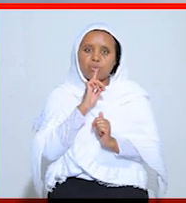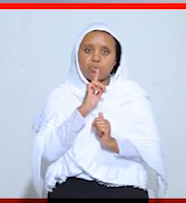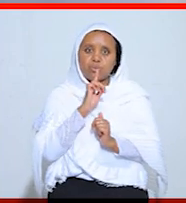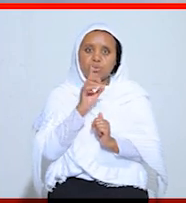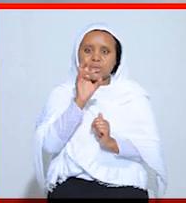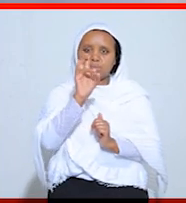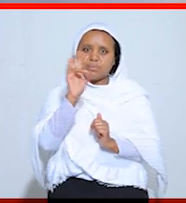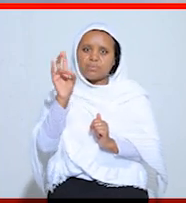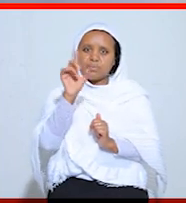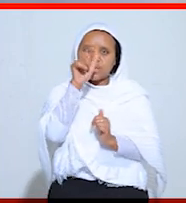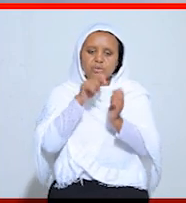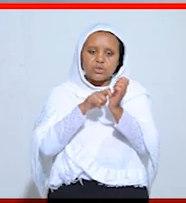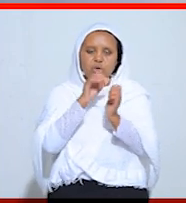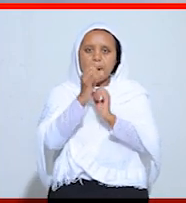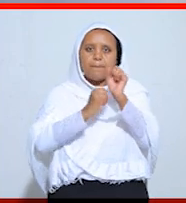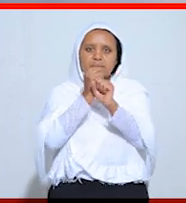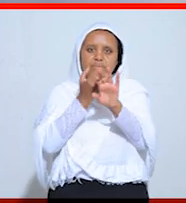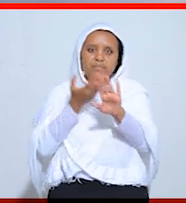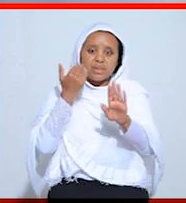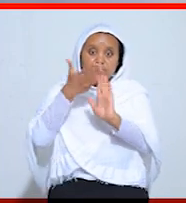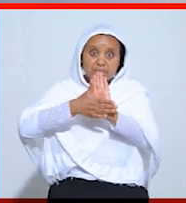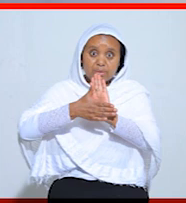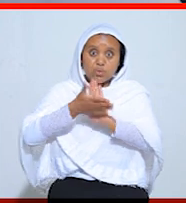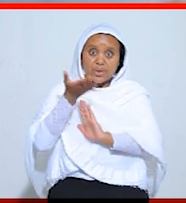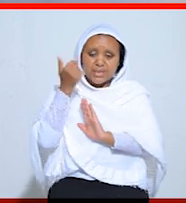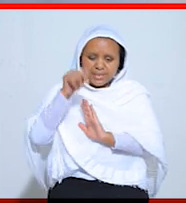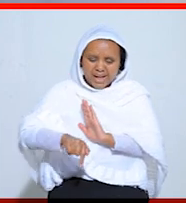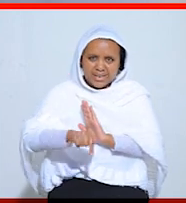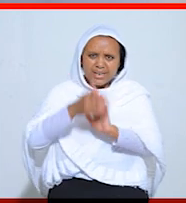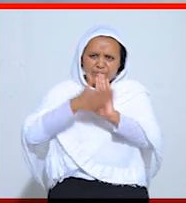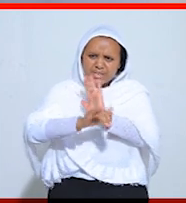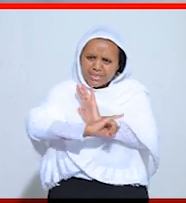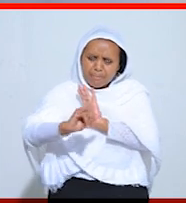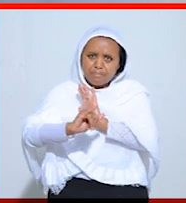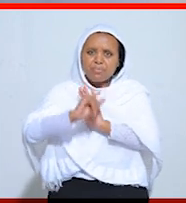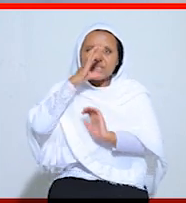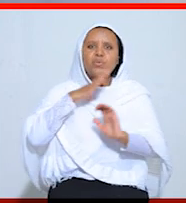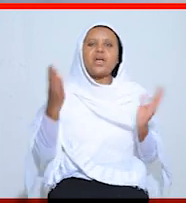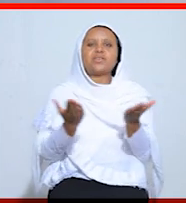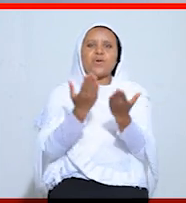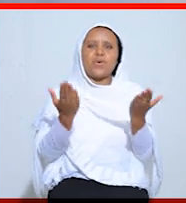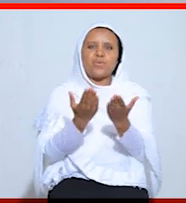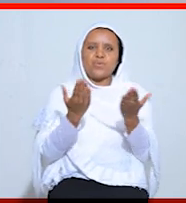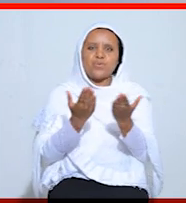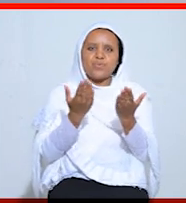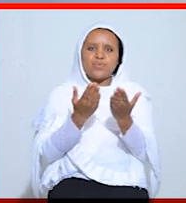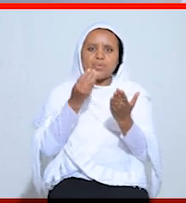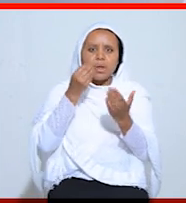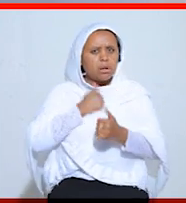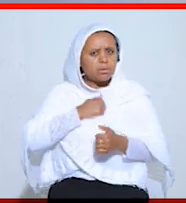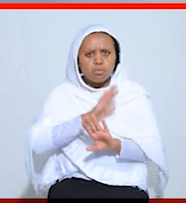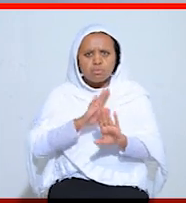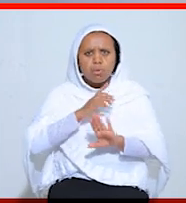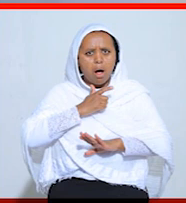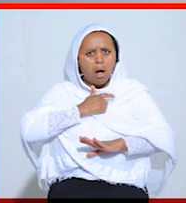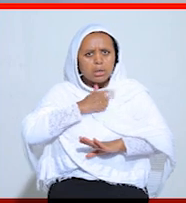ነው። ከ1000 ዓመት በፊት የሚፈጸመው ነገር ዛሬ እንደተፈጸመ አድርገው ሰውን ያጽናናሉ።